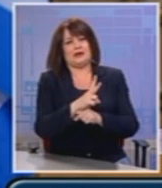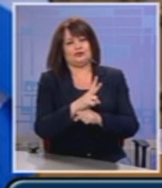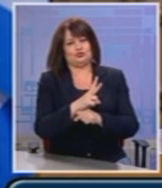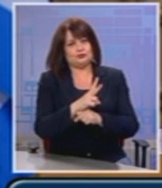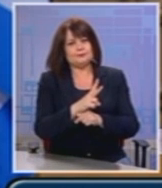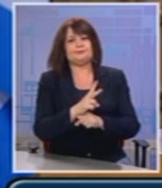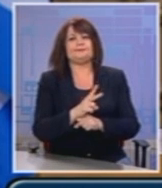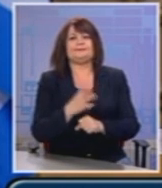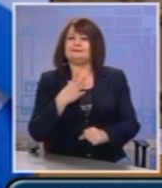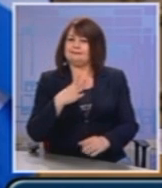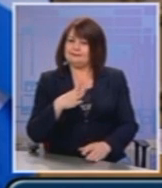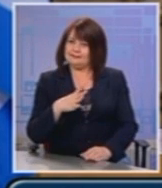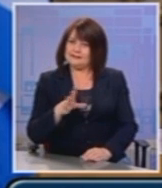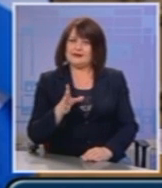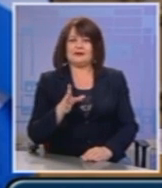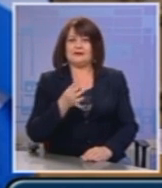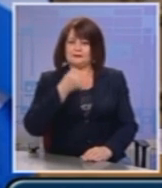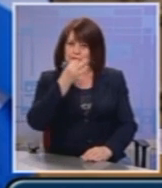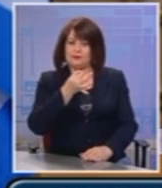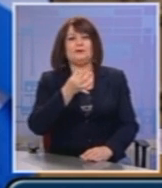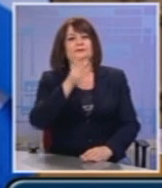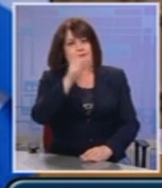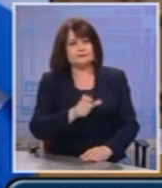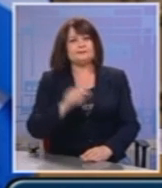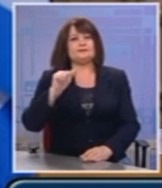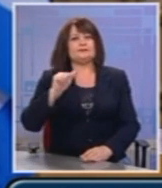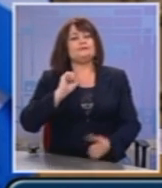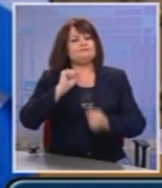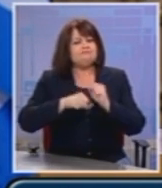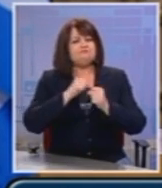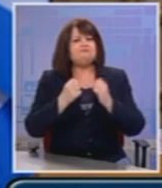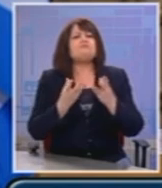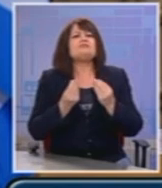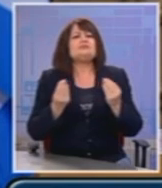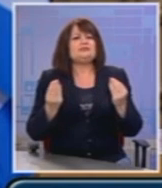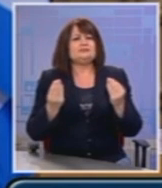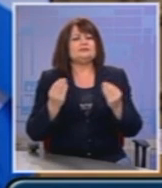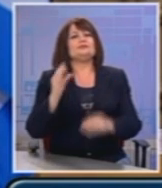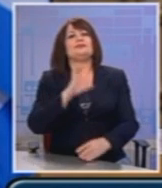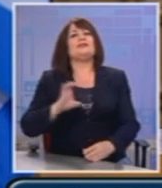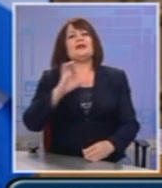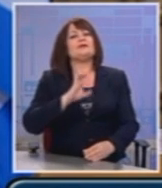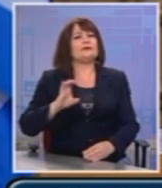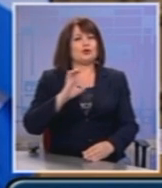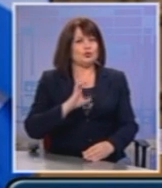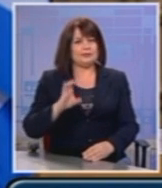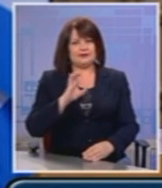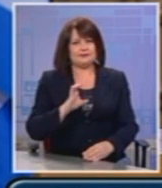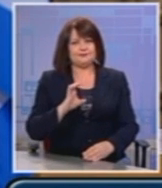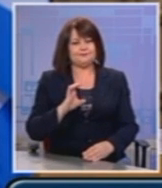σου και θα ήθελα να πω πως αντρ είναι επίσης δραστήριος σε ευρωπαϊκό επίπεδο